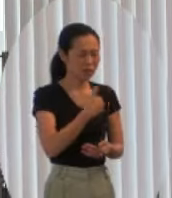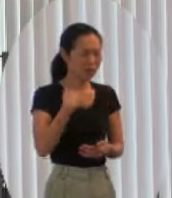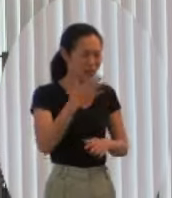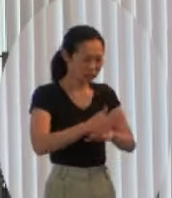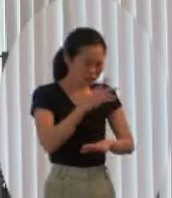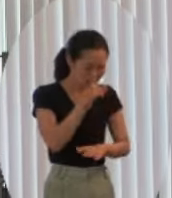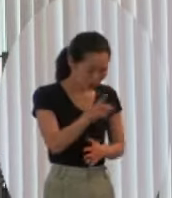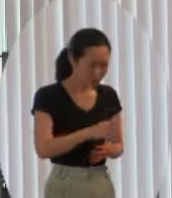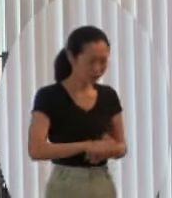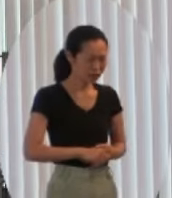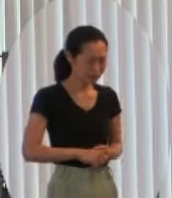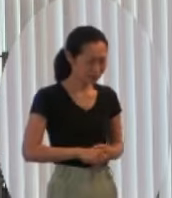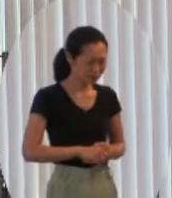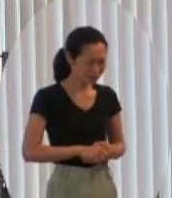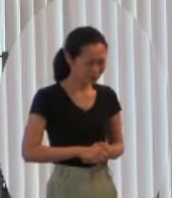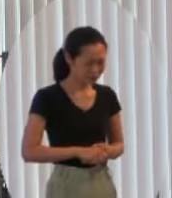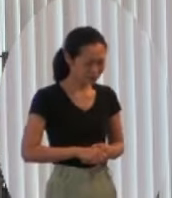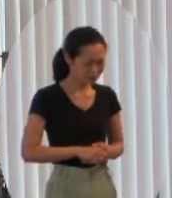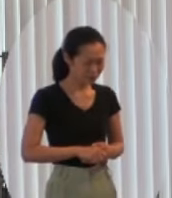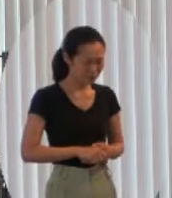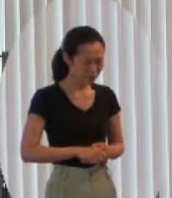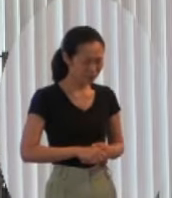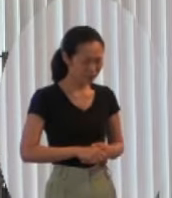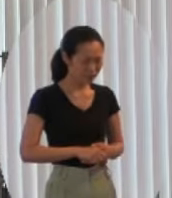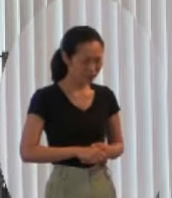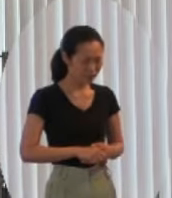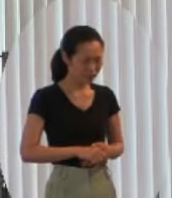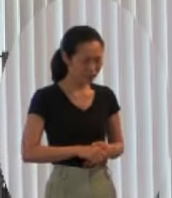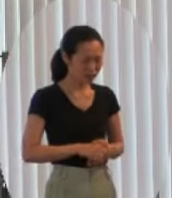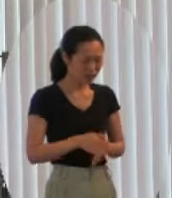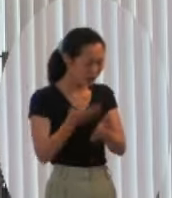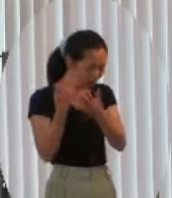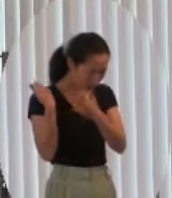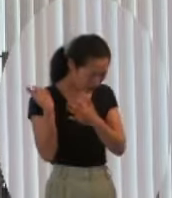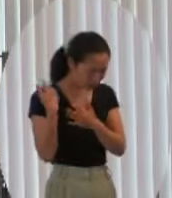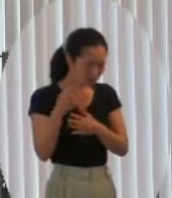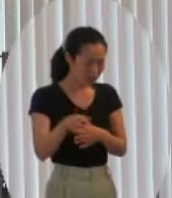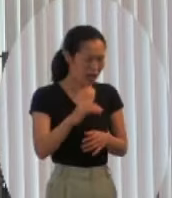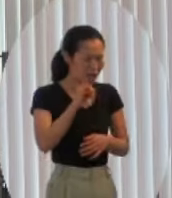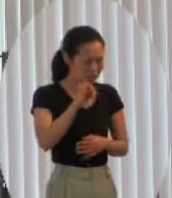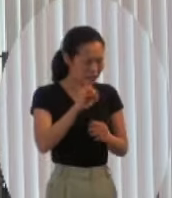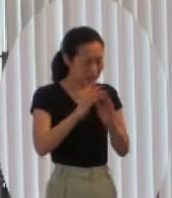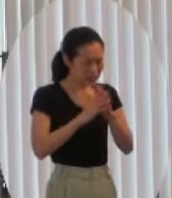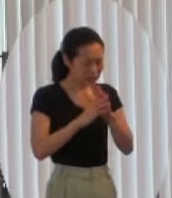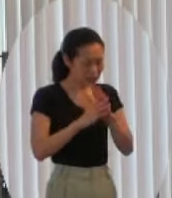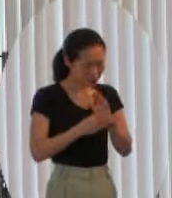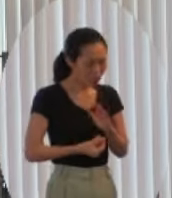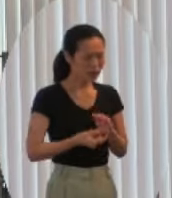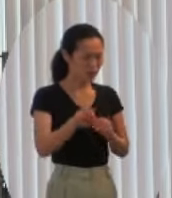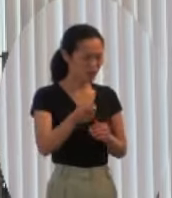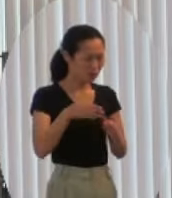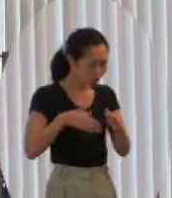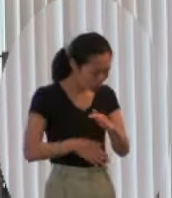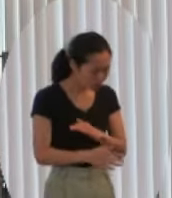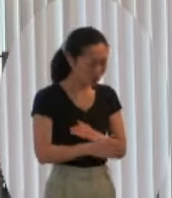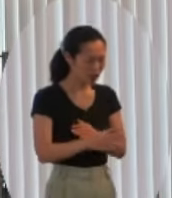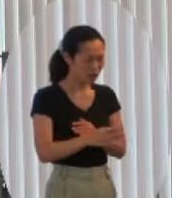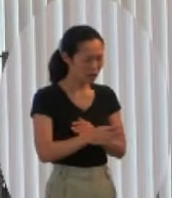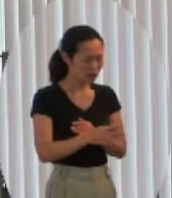。語り部の働きをしておられます伊藤さんを通して、伊藤さんご自身の体験、